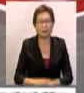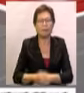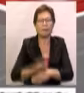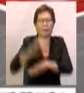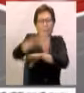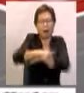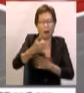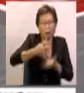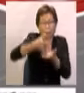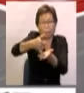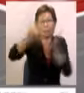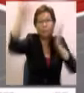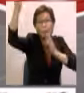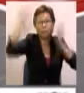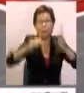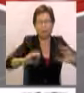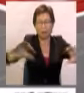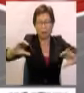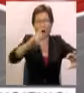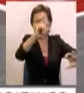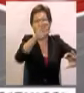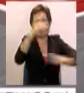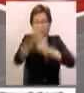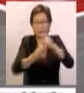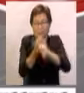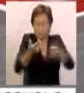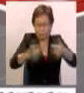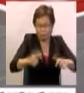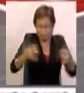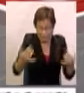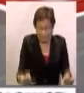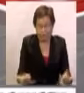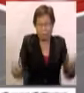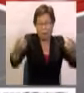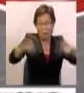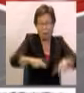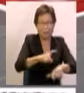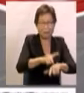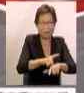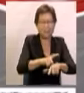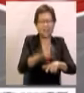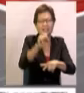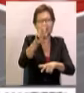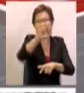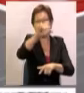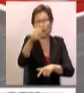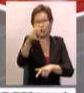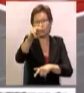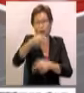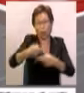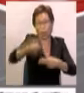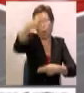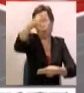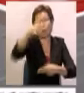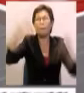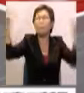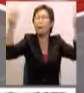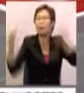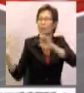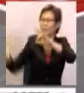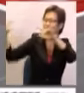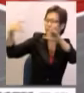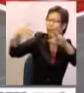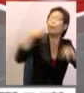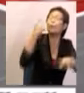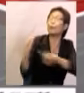Malam Anugerah Malaysia Car of the Year berlangsung malam ini. Ia berlangsung di Saujana Hotel Kuala Lumpur. Majlis dihadiri Perdana Menteri